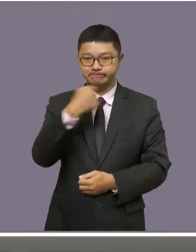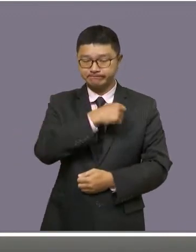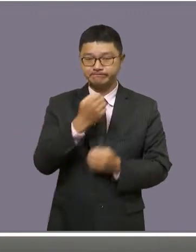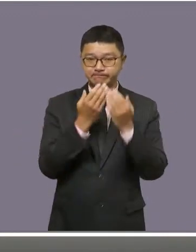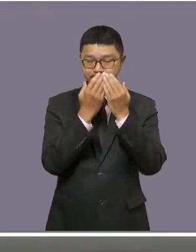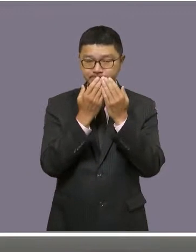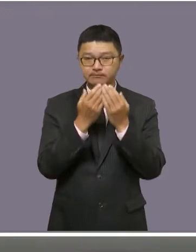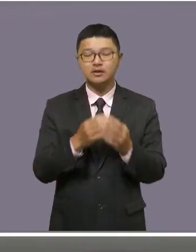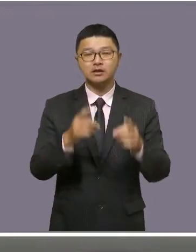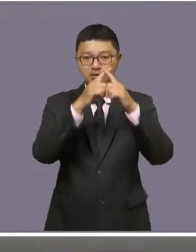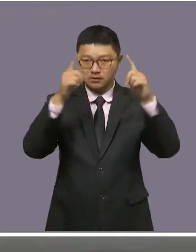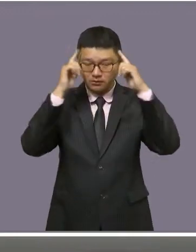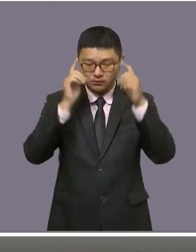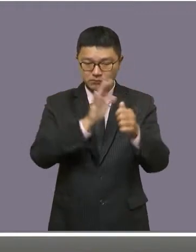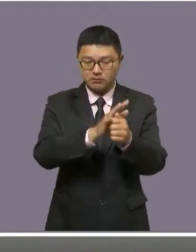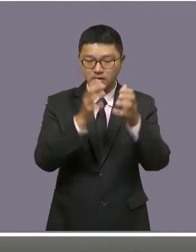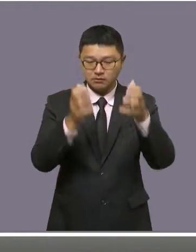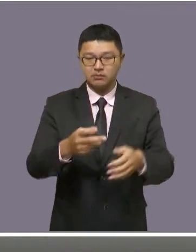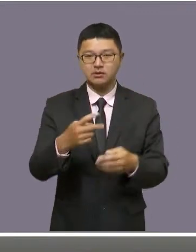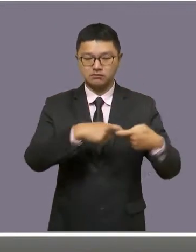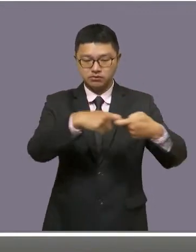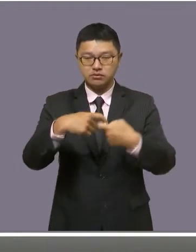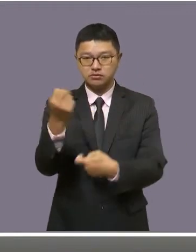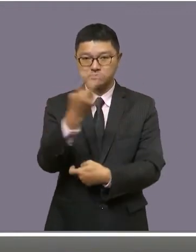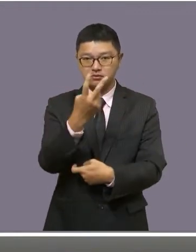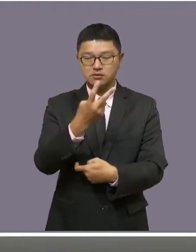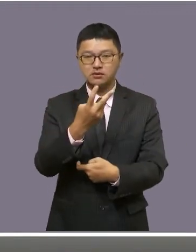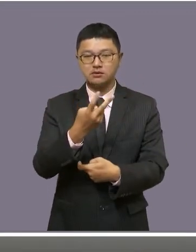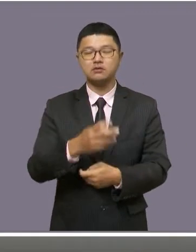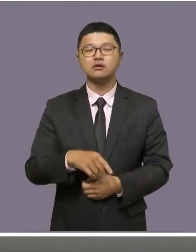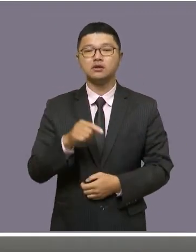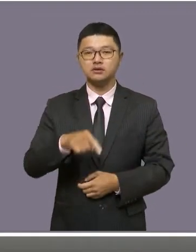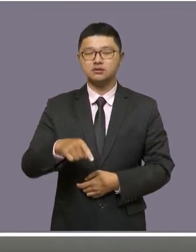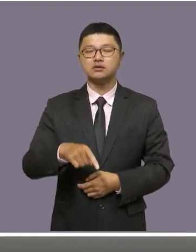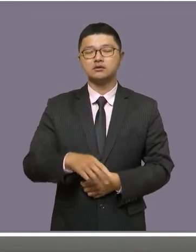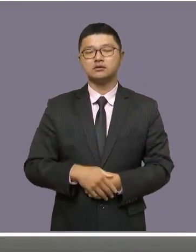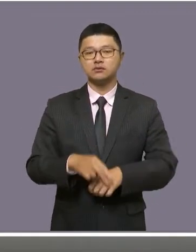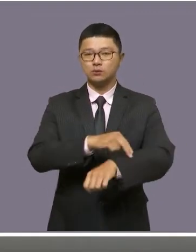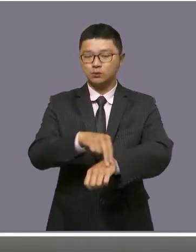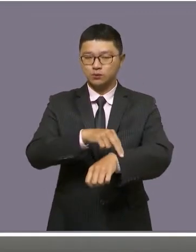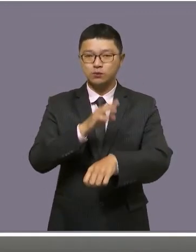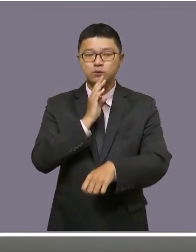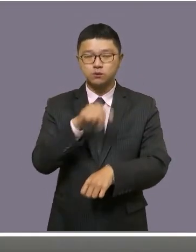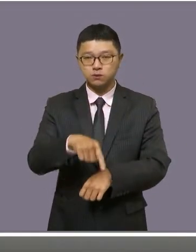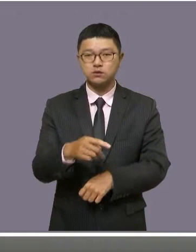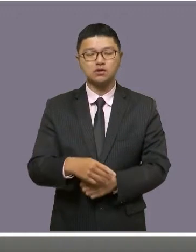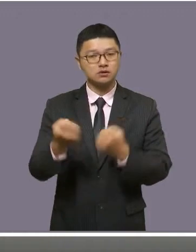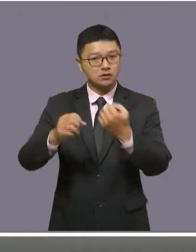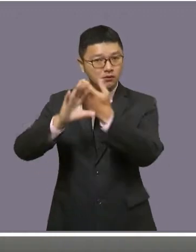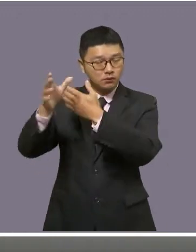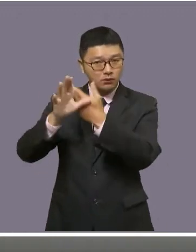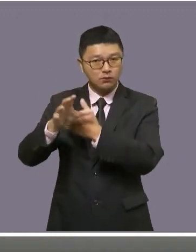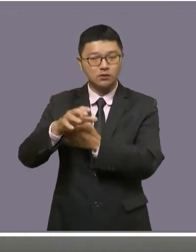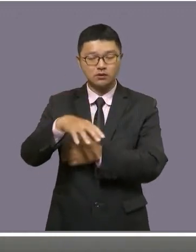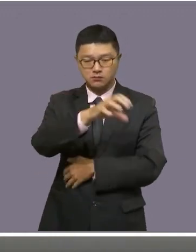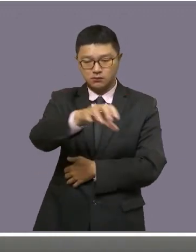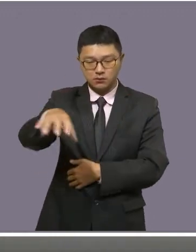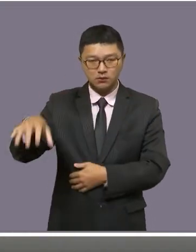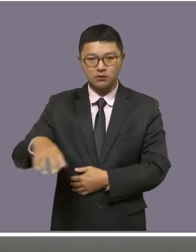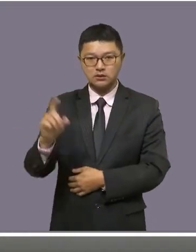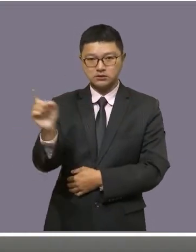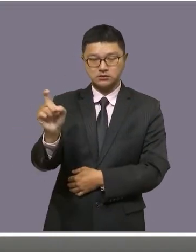整合大学，成立两大联盟来做这样的一个规划。那在海外会有10个海外的基